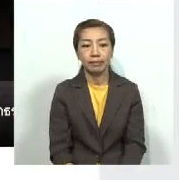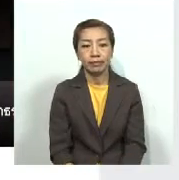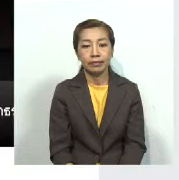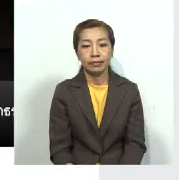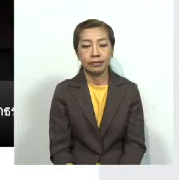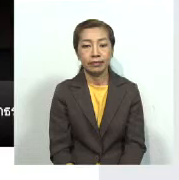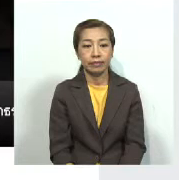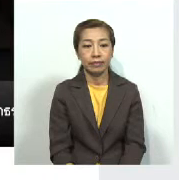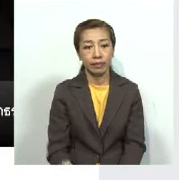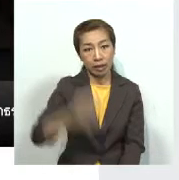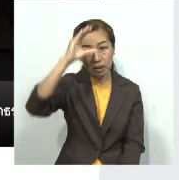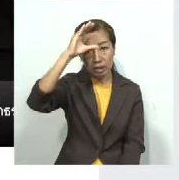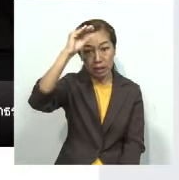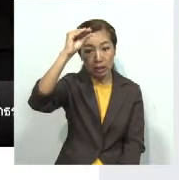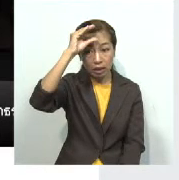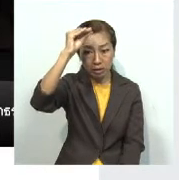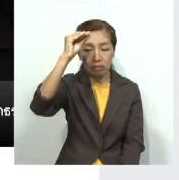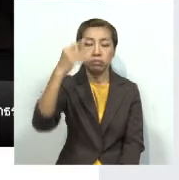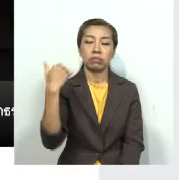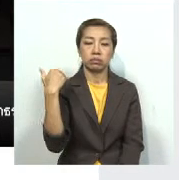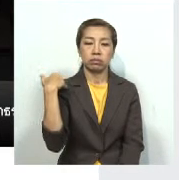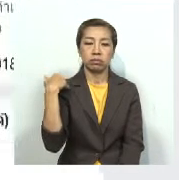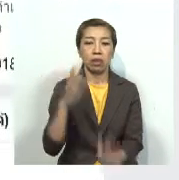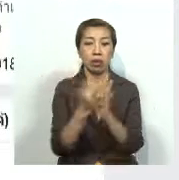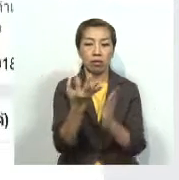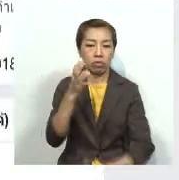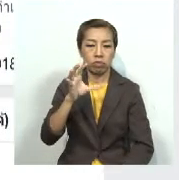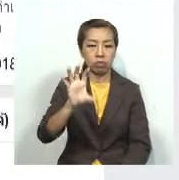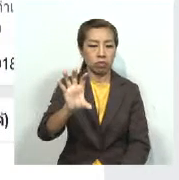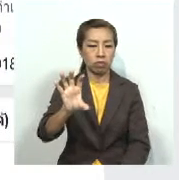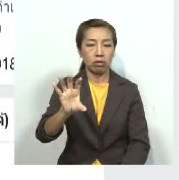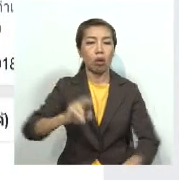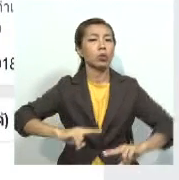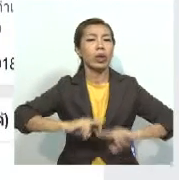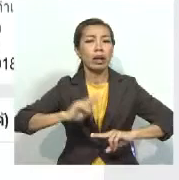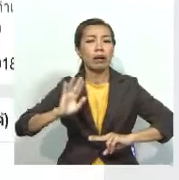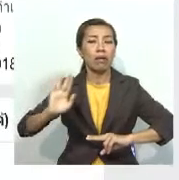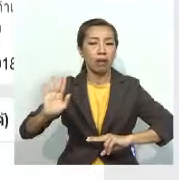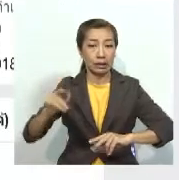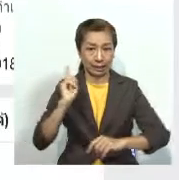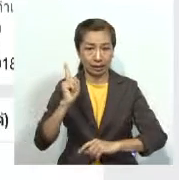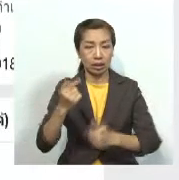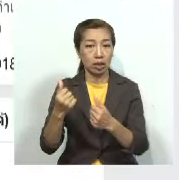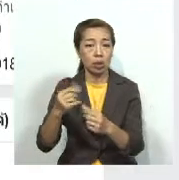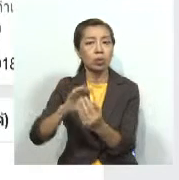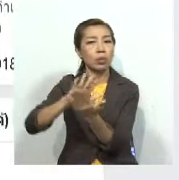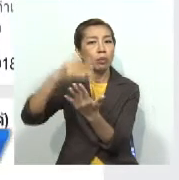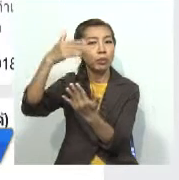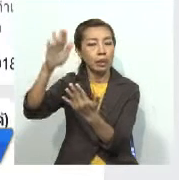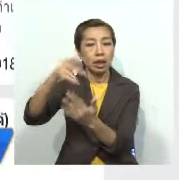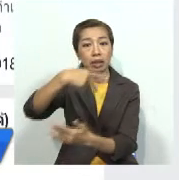ทางด้านนายธนาธรจึงรุ่งเรืองกิจนะคะก็ได้มีการโพสต์ข้อความผ่าน Facebook ส่วนตัวขณะที่อยู่ประเทศเนเธอร์